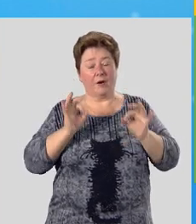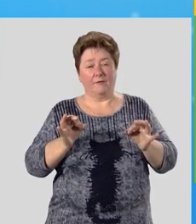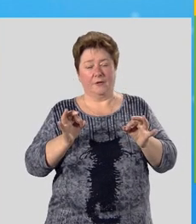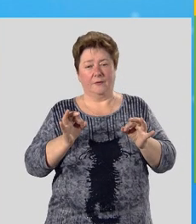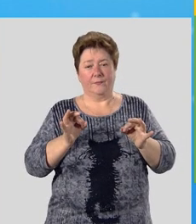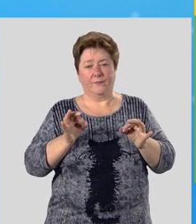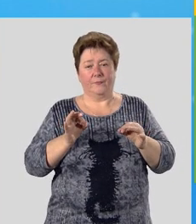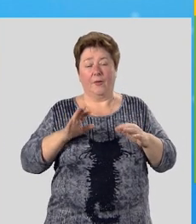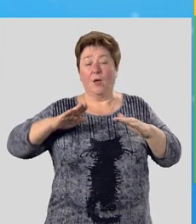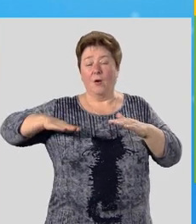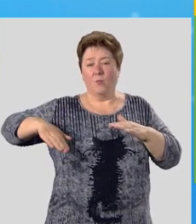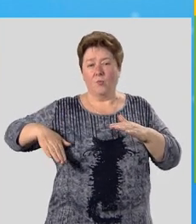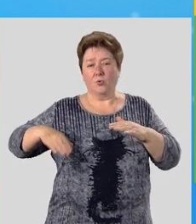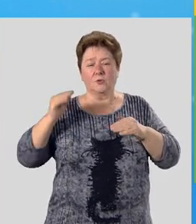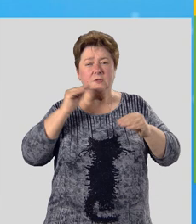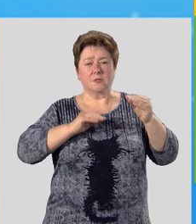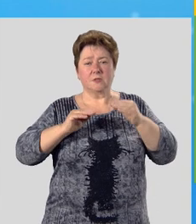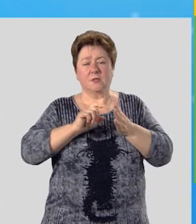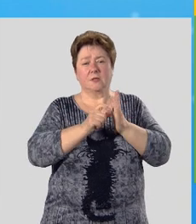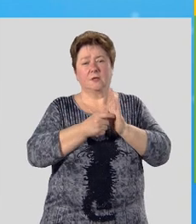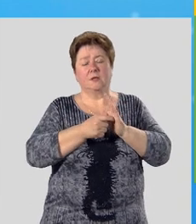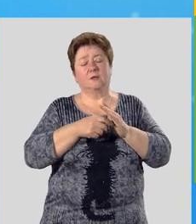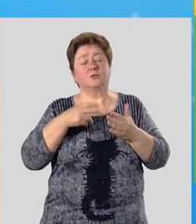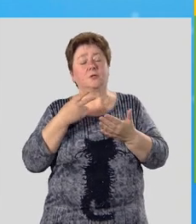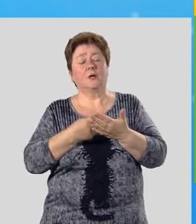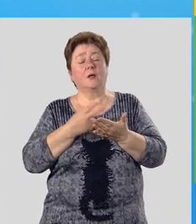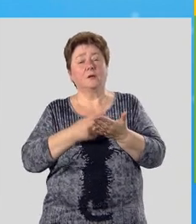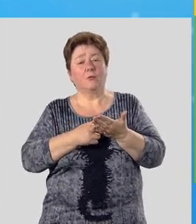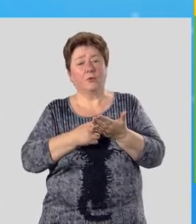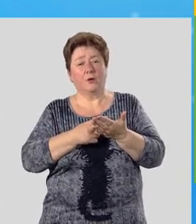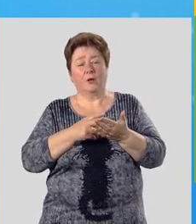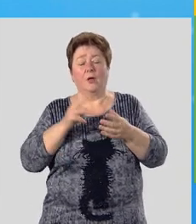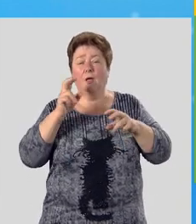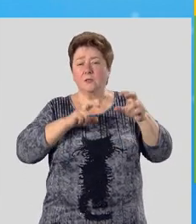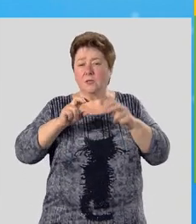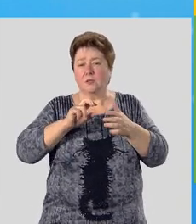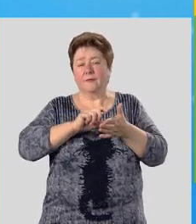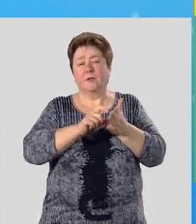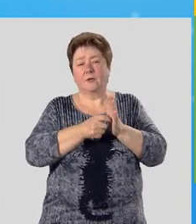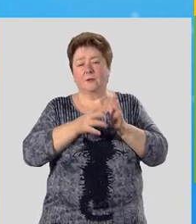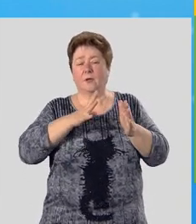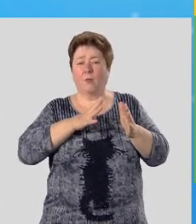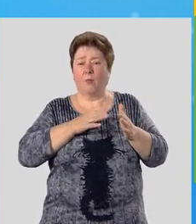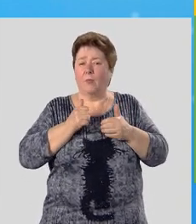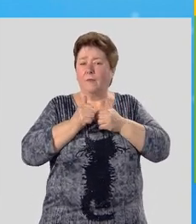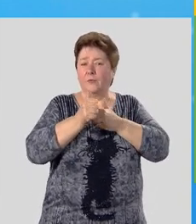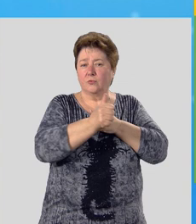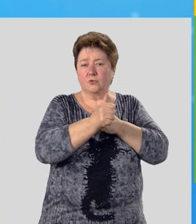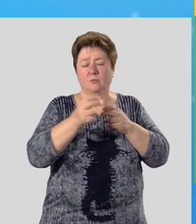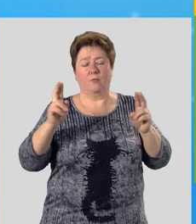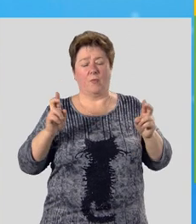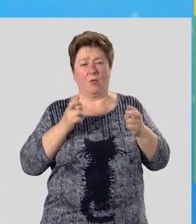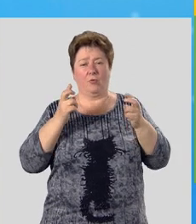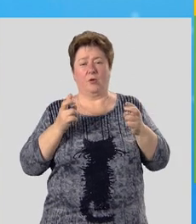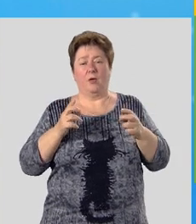правильной. После создания клеточной теории исследования клетки стали ведущими в